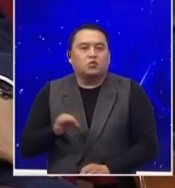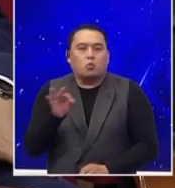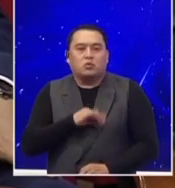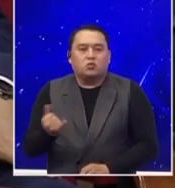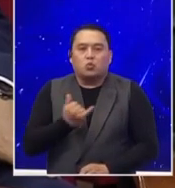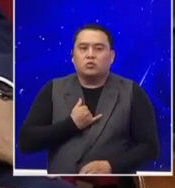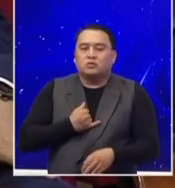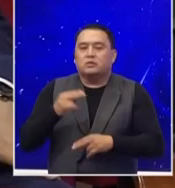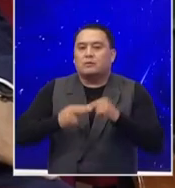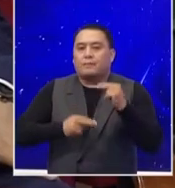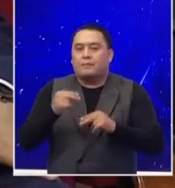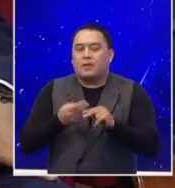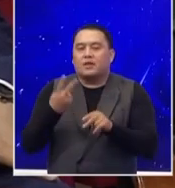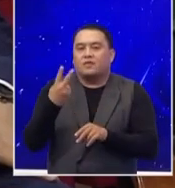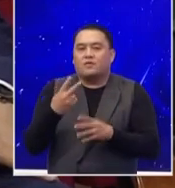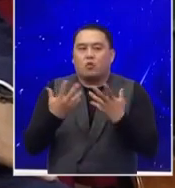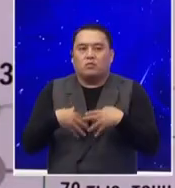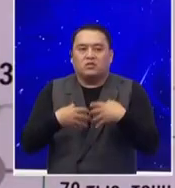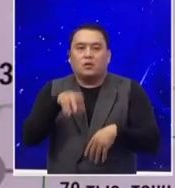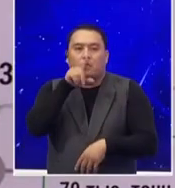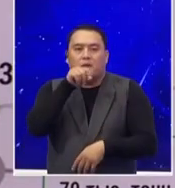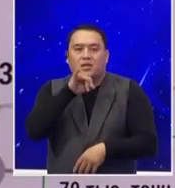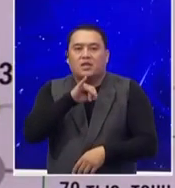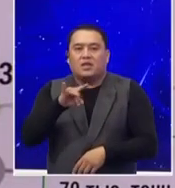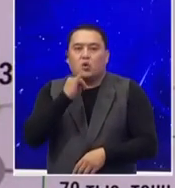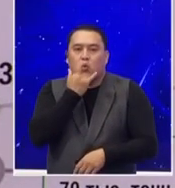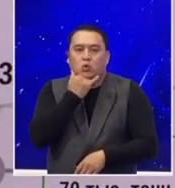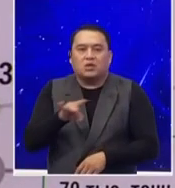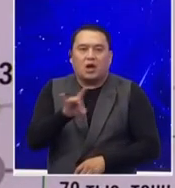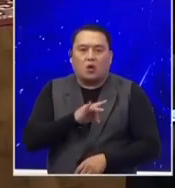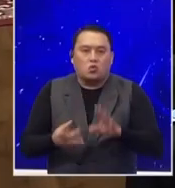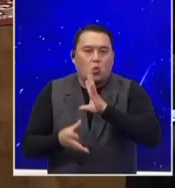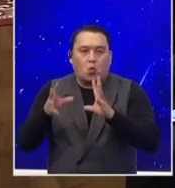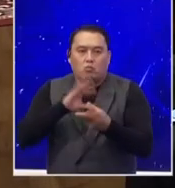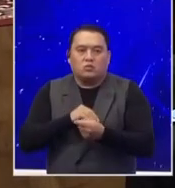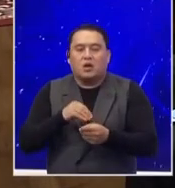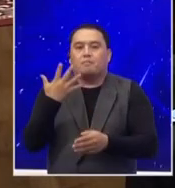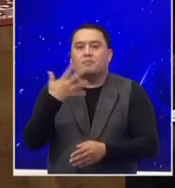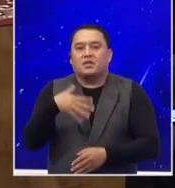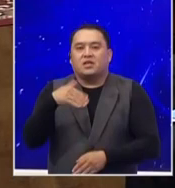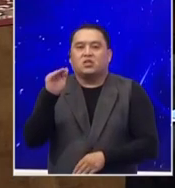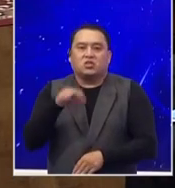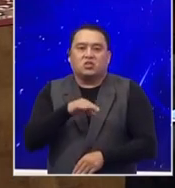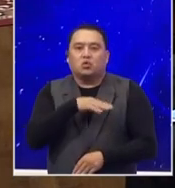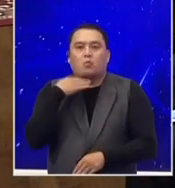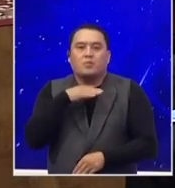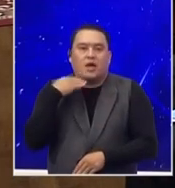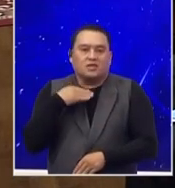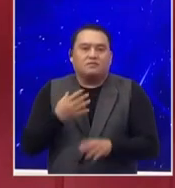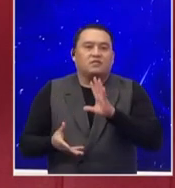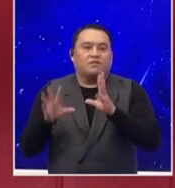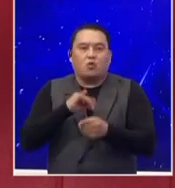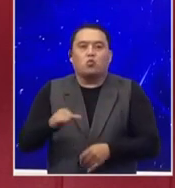реализуются проекты по строительству еще двух птицефабрик в Илийском и Уйгурском районах. Общая их мощность свыше 50 тысяч тонн мяса. Всего